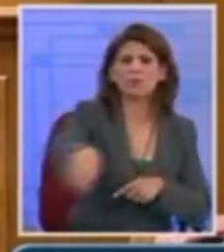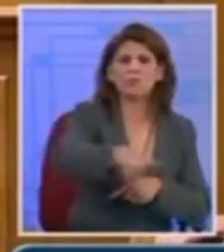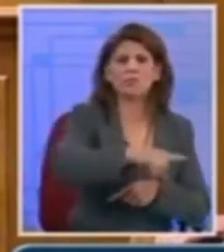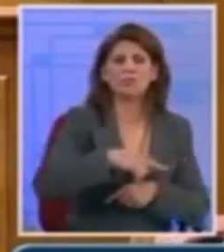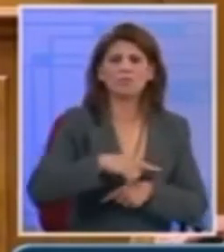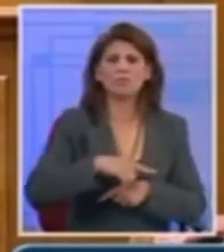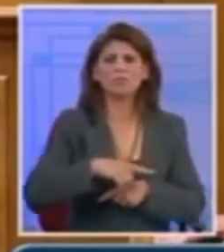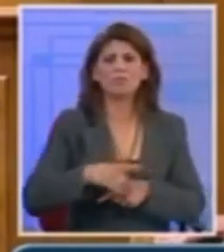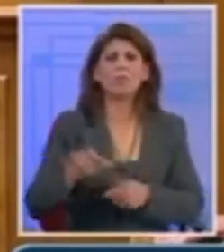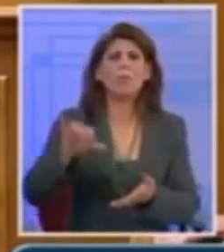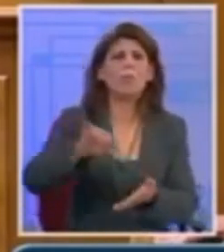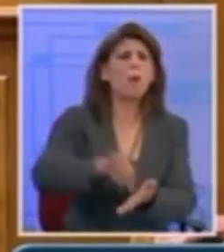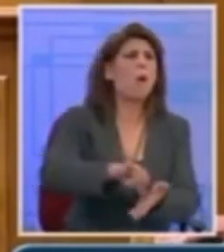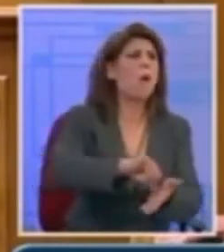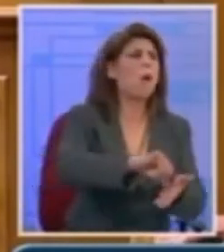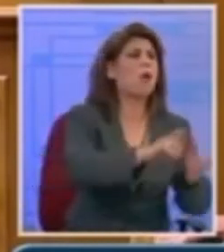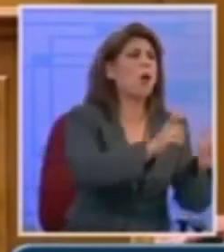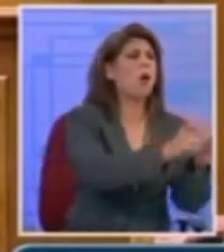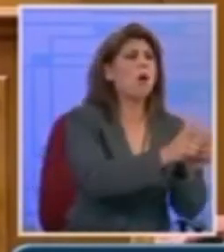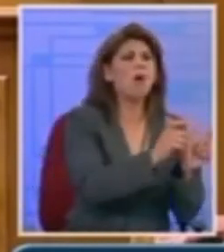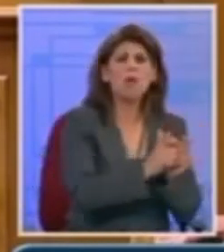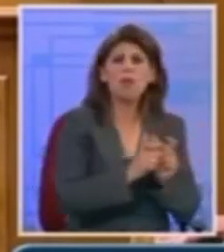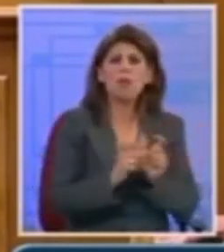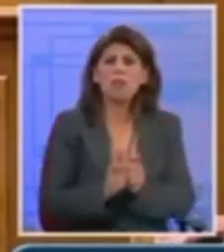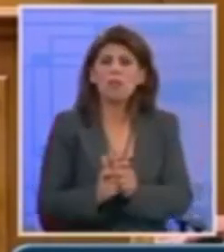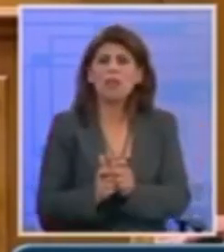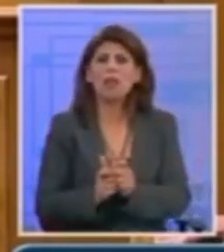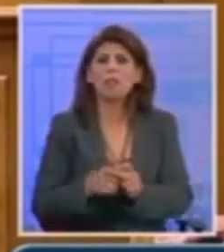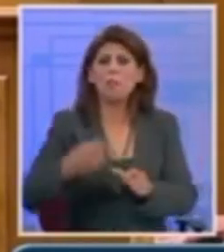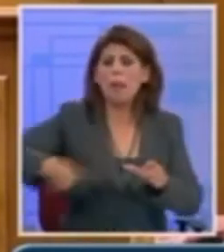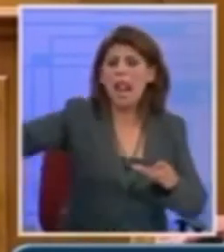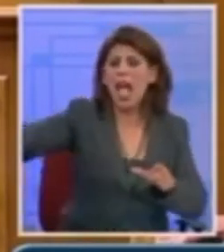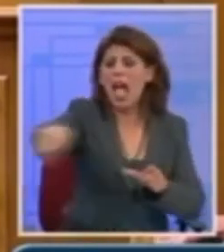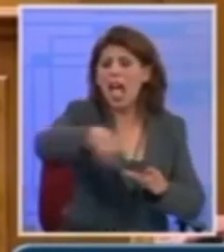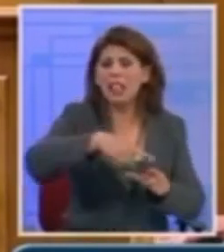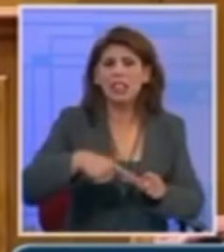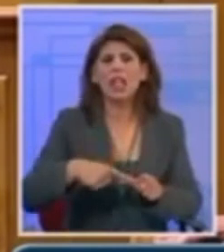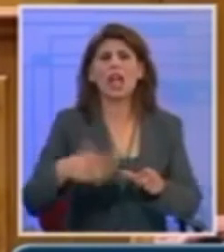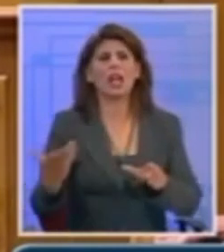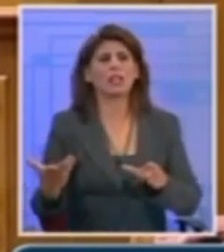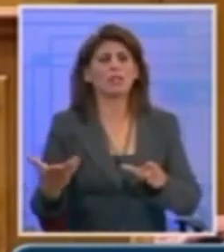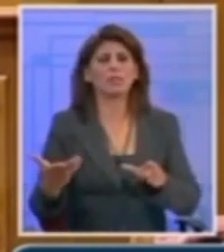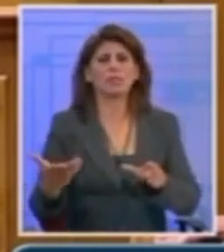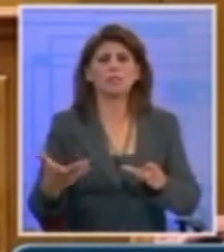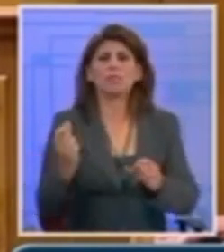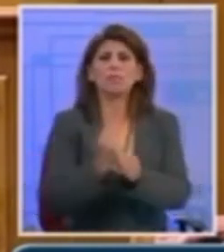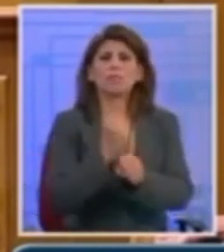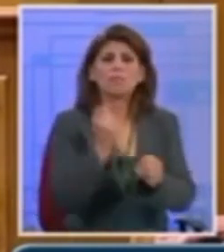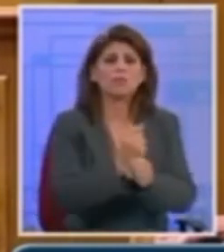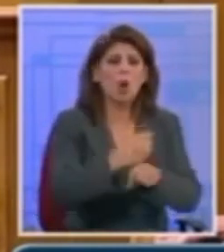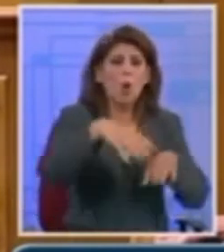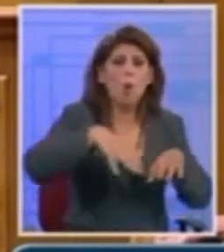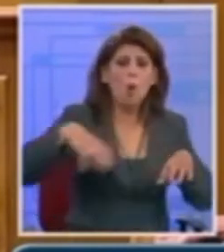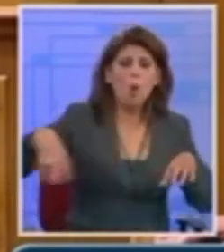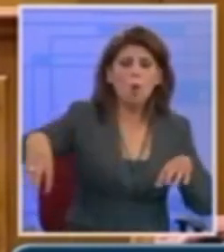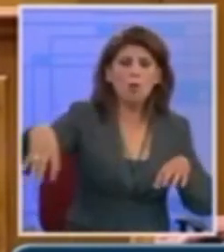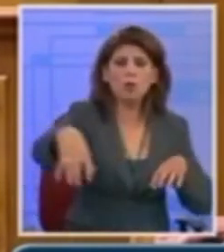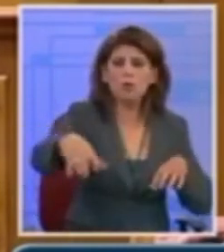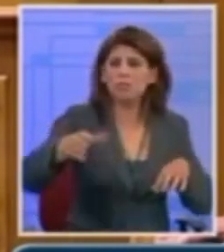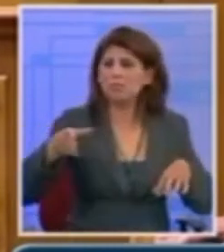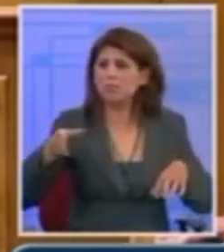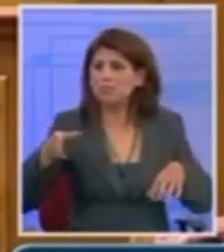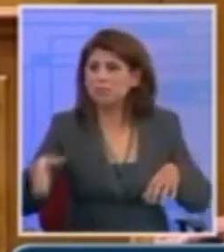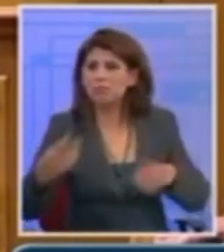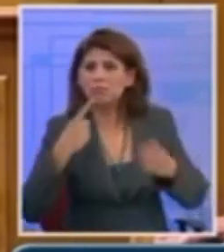Σε κάθε πόλη, σε κάθε χωριό, σε κάθε πλατεία, σε κάθε εργασιακό χώρο, σε